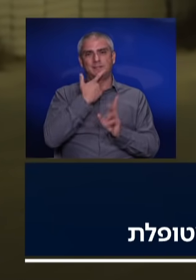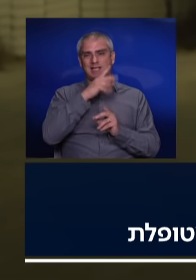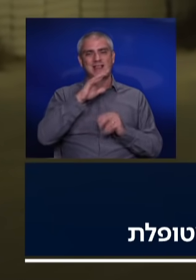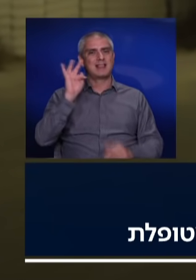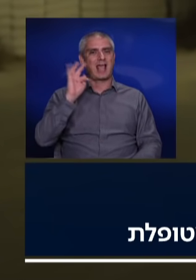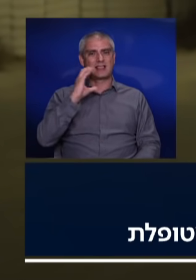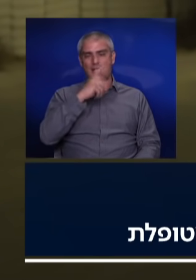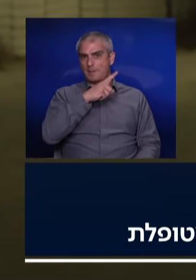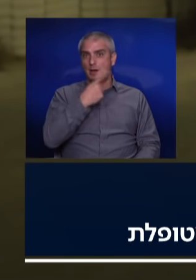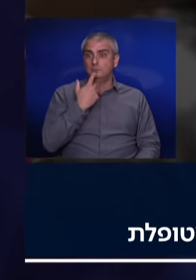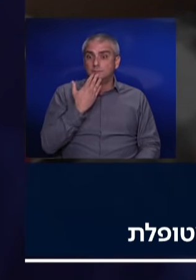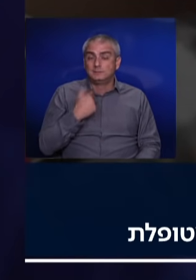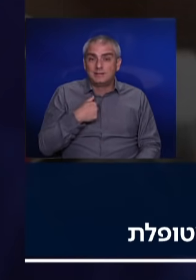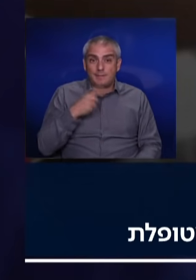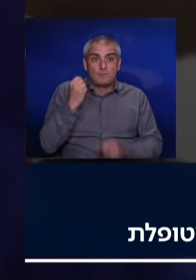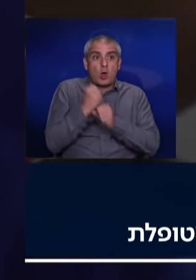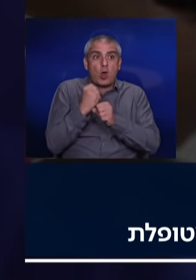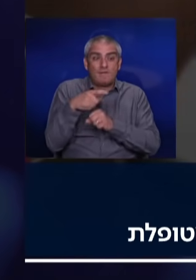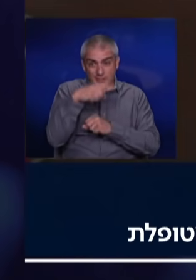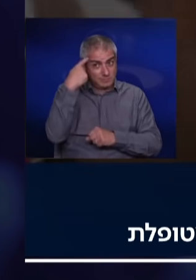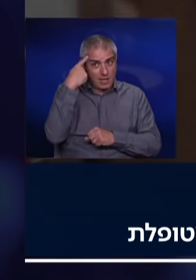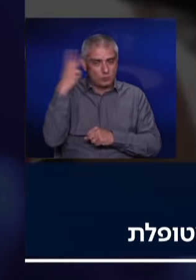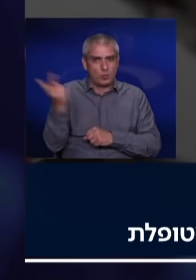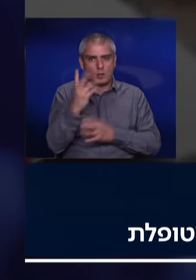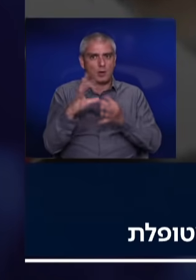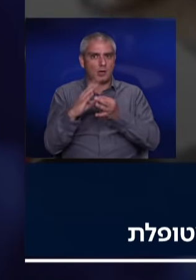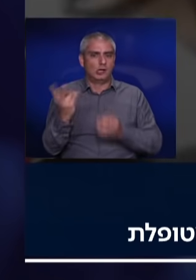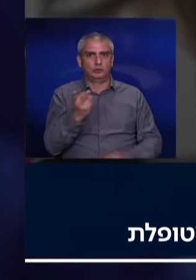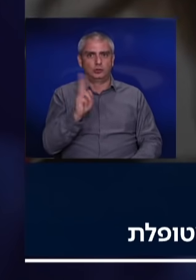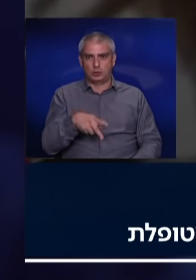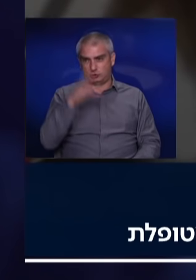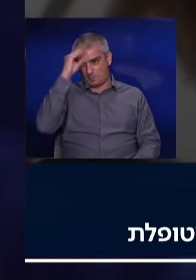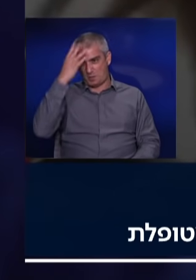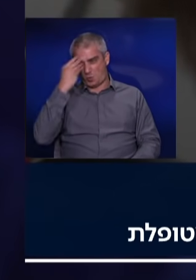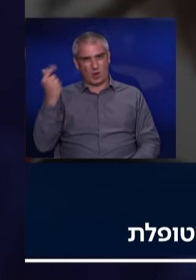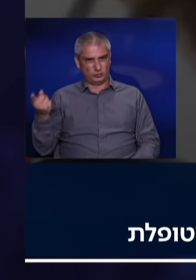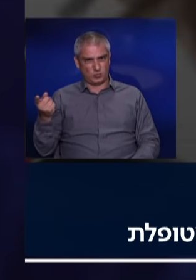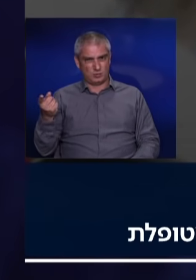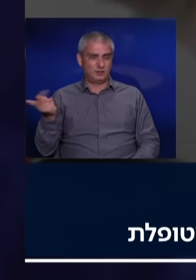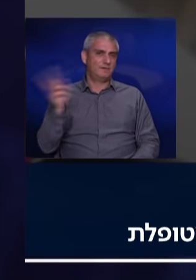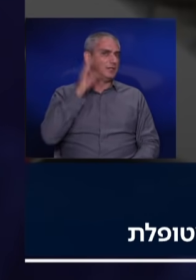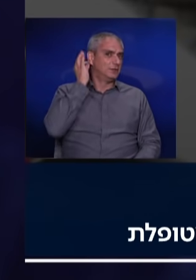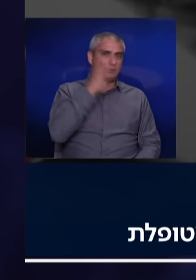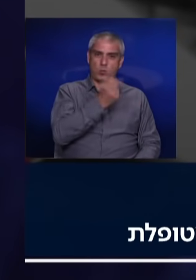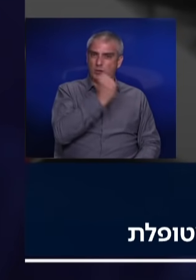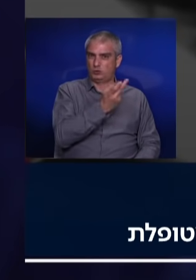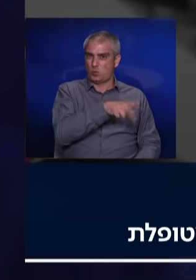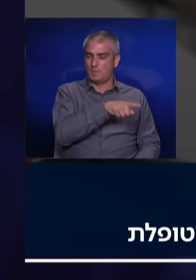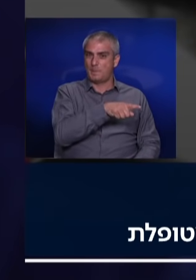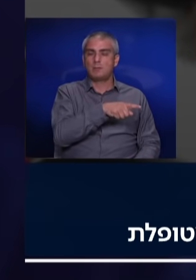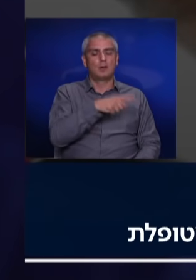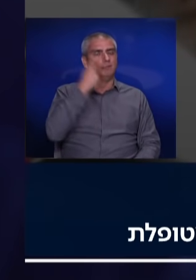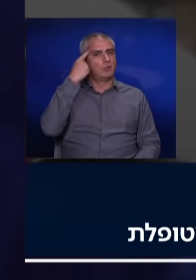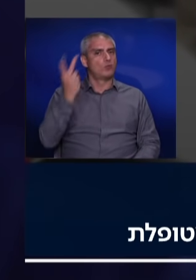שם מספרים לנו שהעובדים ידעו על הקשר המדובר הזה בין החשוד לבין הנרצחת, ידעו שיש